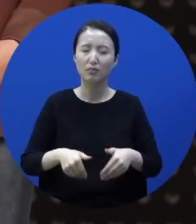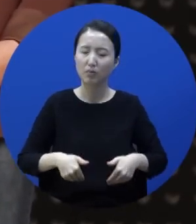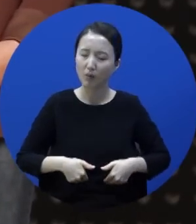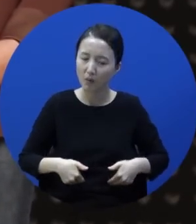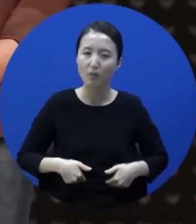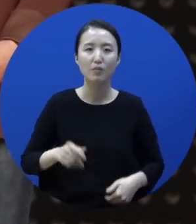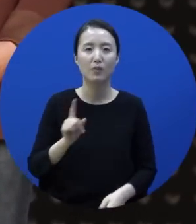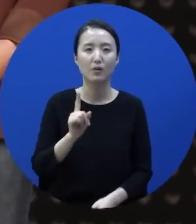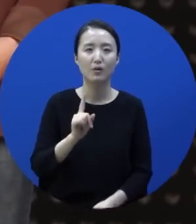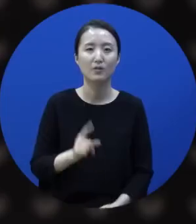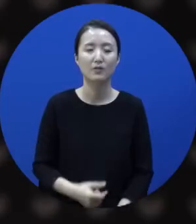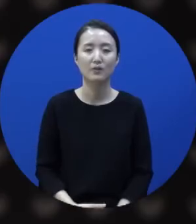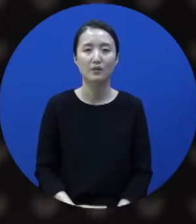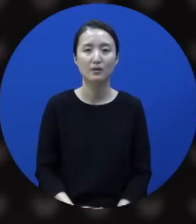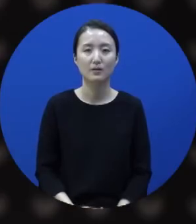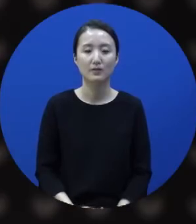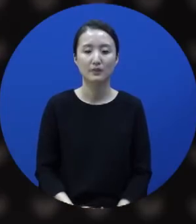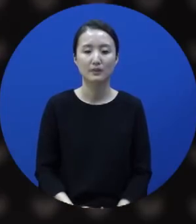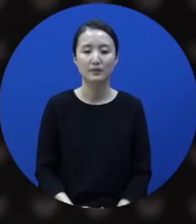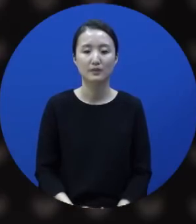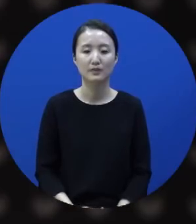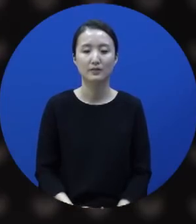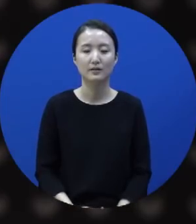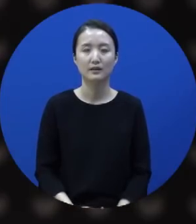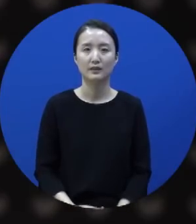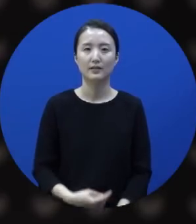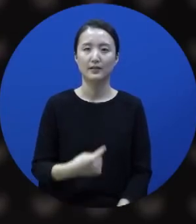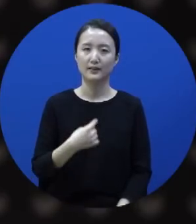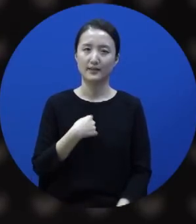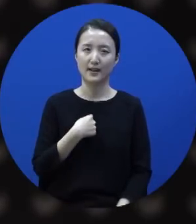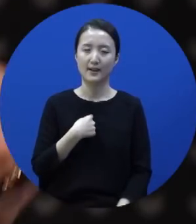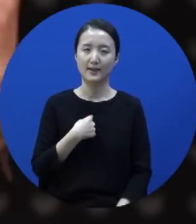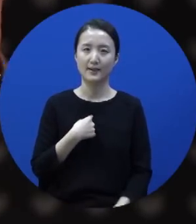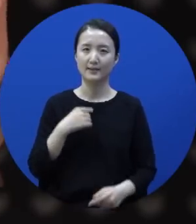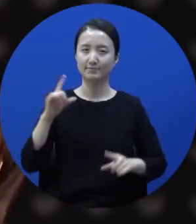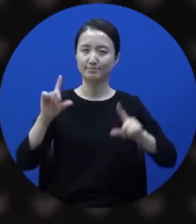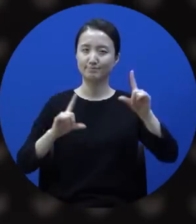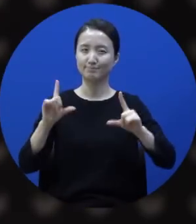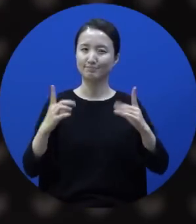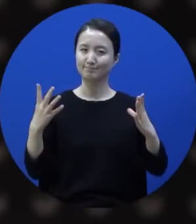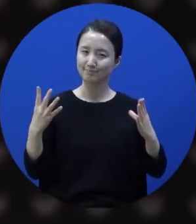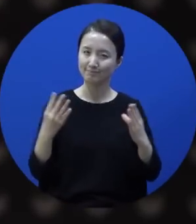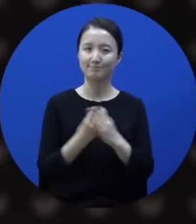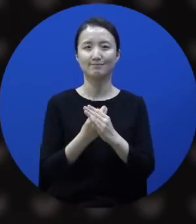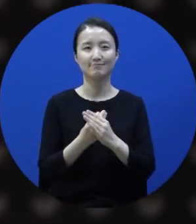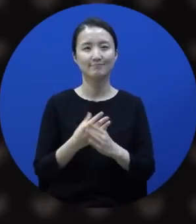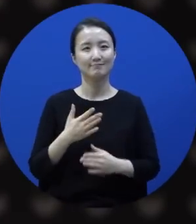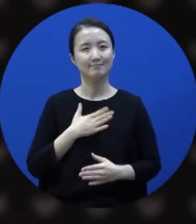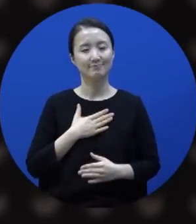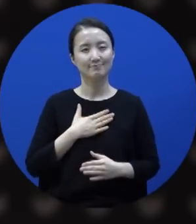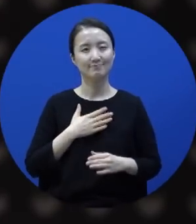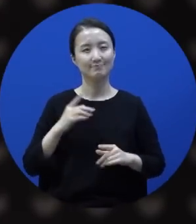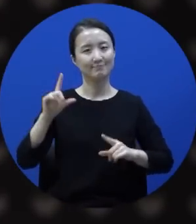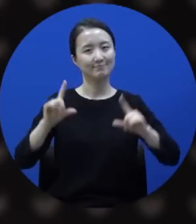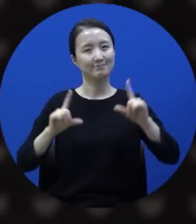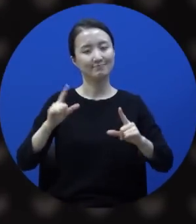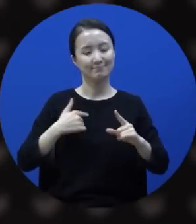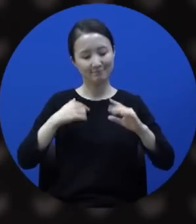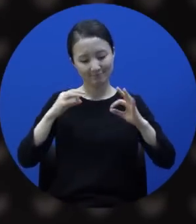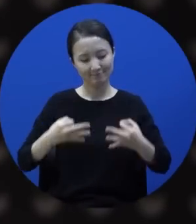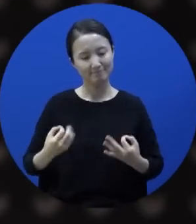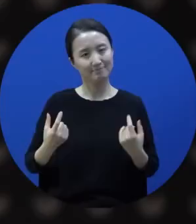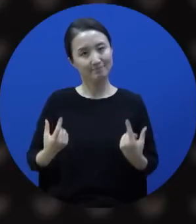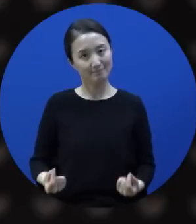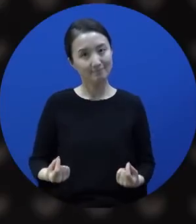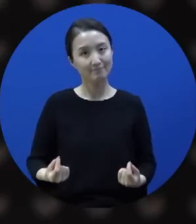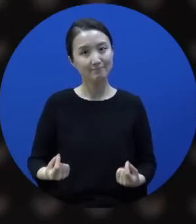온전한 나. 나는 뭐 되게 밝은 사람이야. 네. 나는 되게 씩씩한 사람이야. 나는 조금 약간 소극적이고